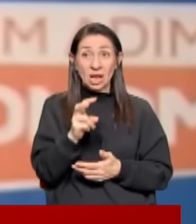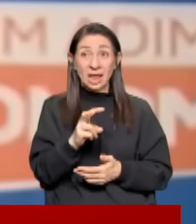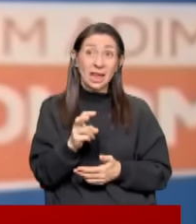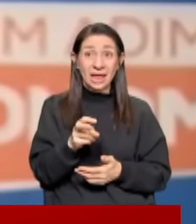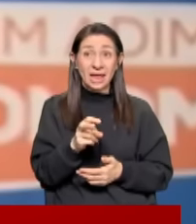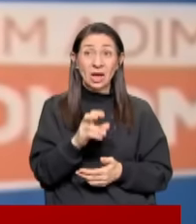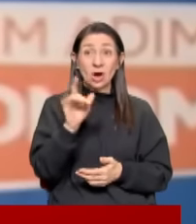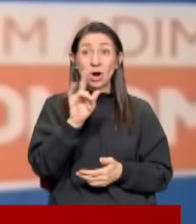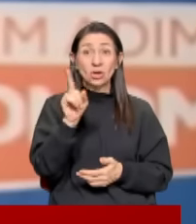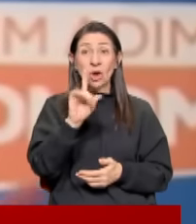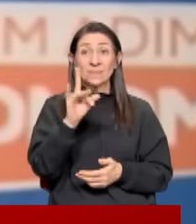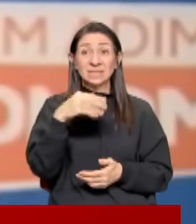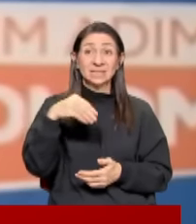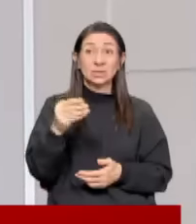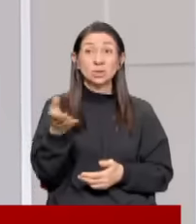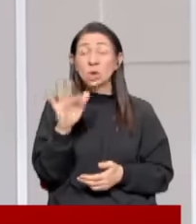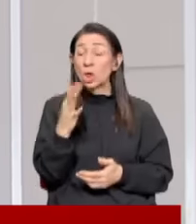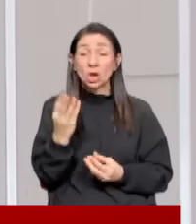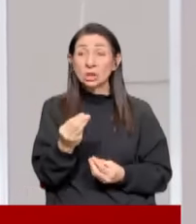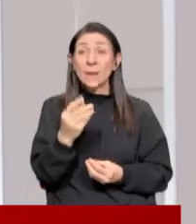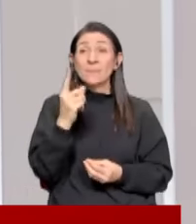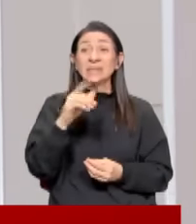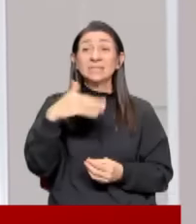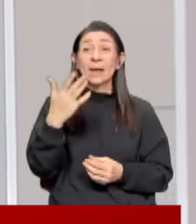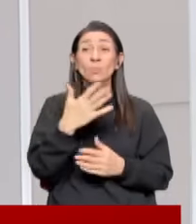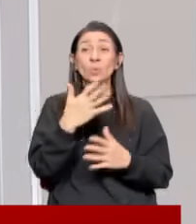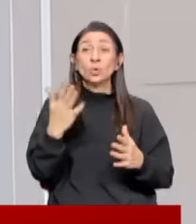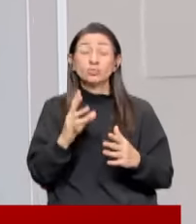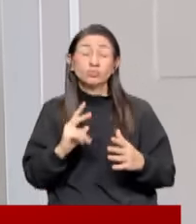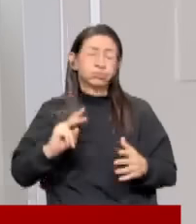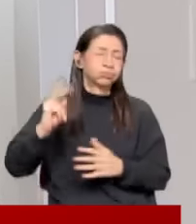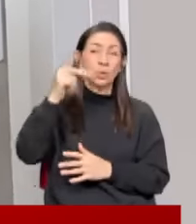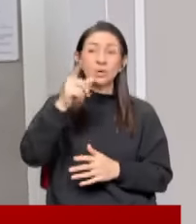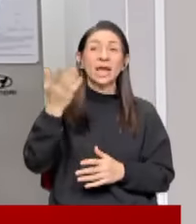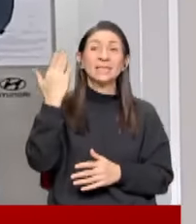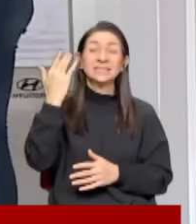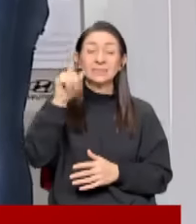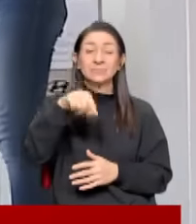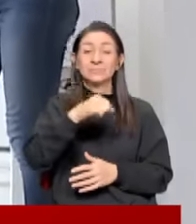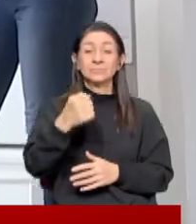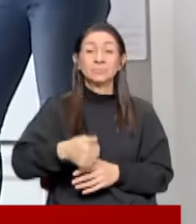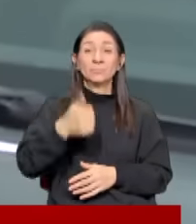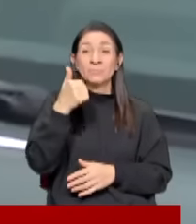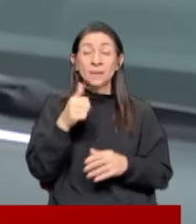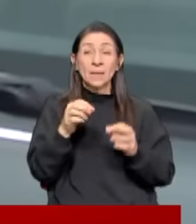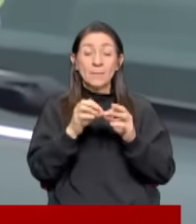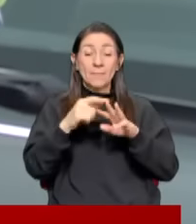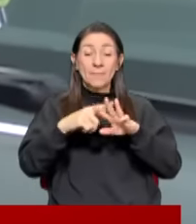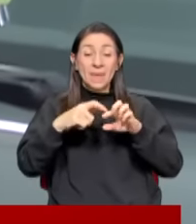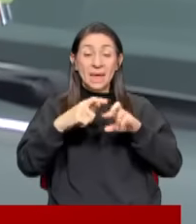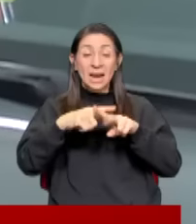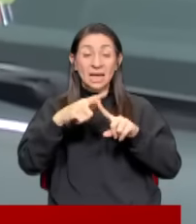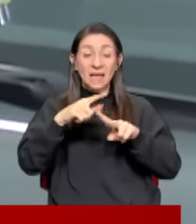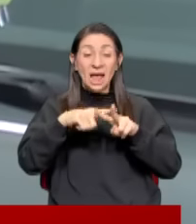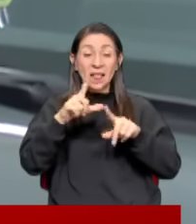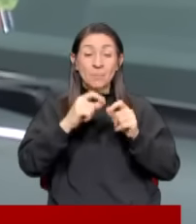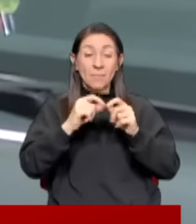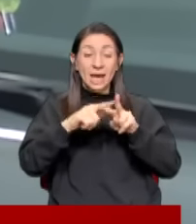Ha, 10-15'e satarız. Sonra ne oldu? Ve bir diğer büyük sıçrama, o da eski Hazine ve Maliye Bakanı Berat Albayrak